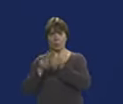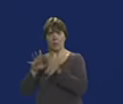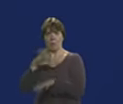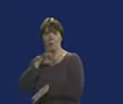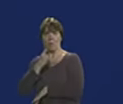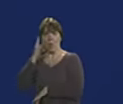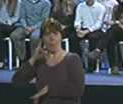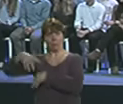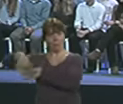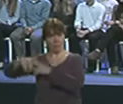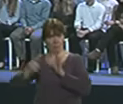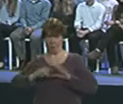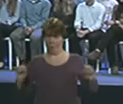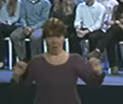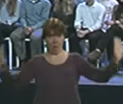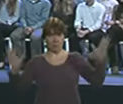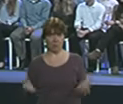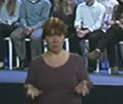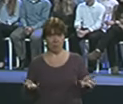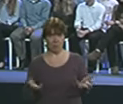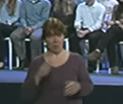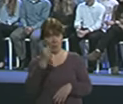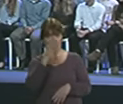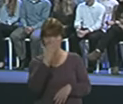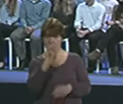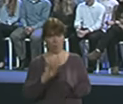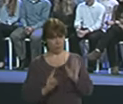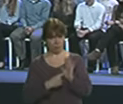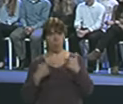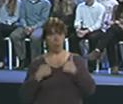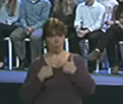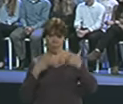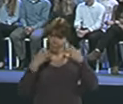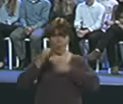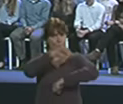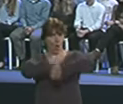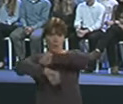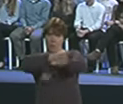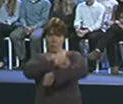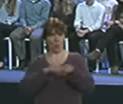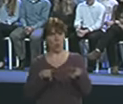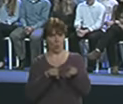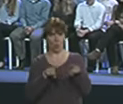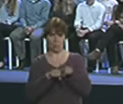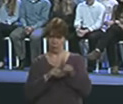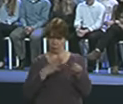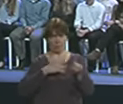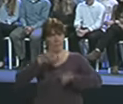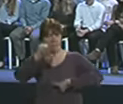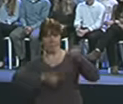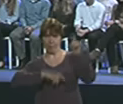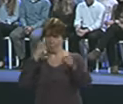Le Pen de l'autre. Le 1er mai, j'ai voulu qu'on organise notre fête du